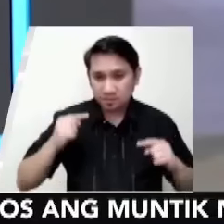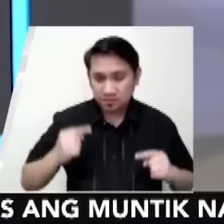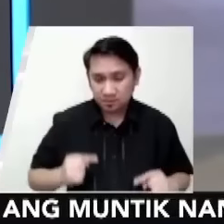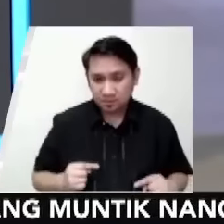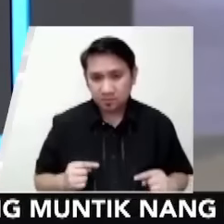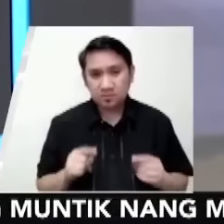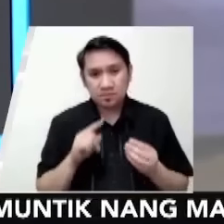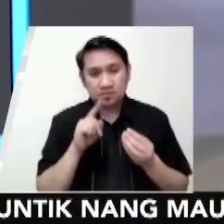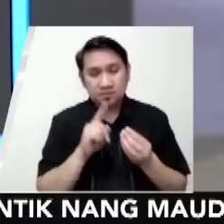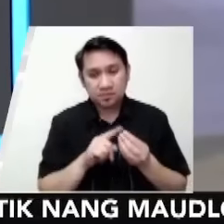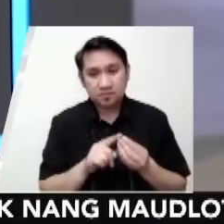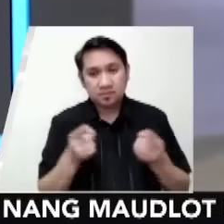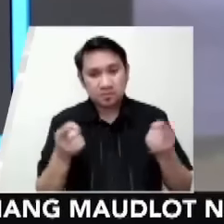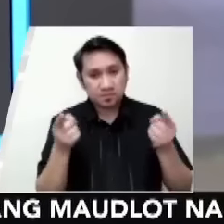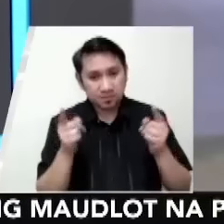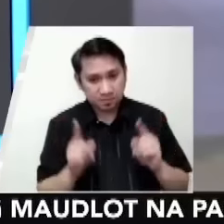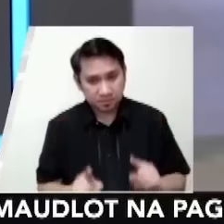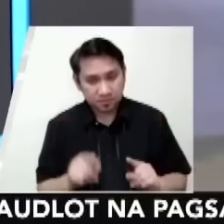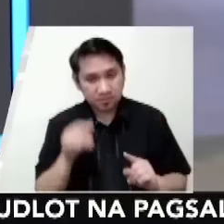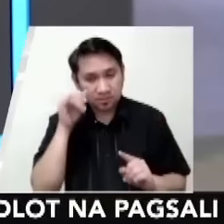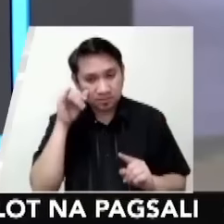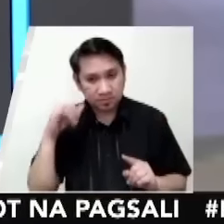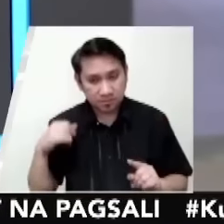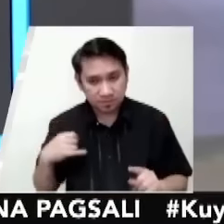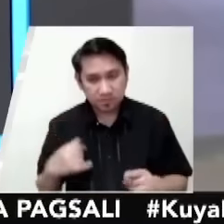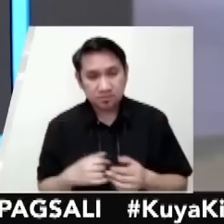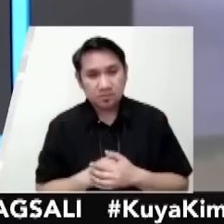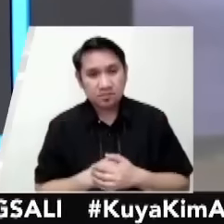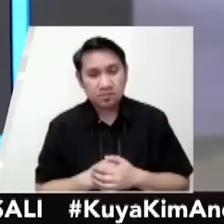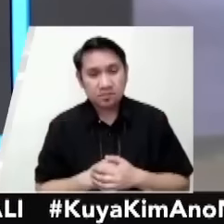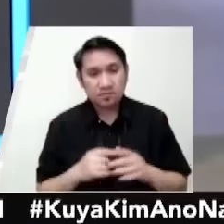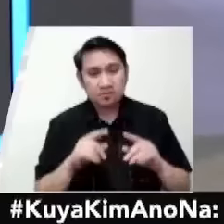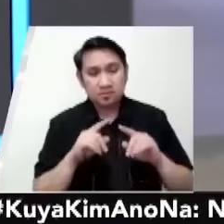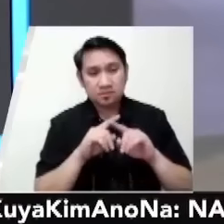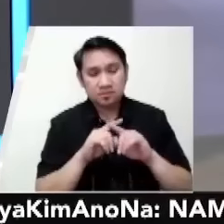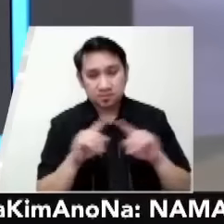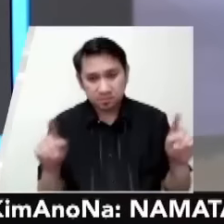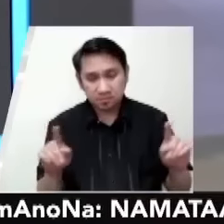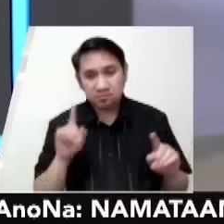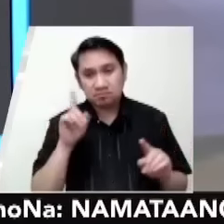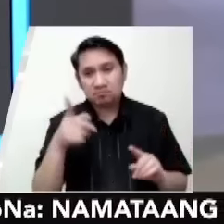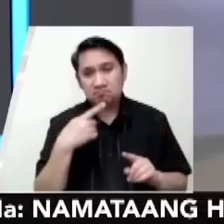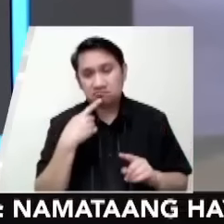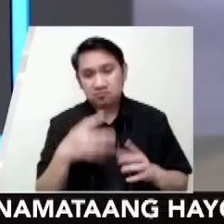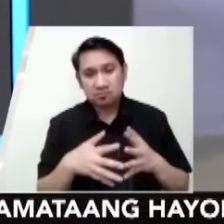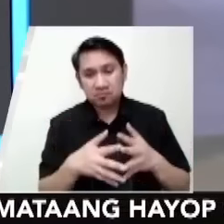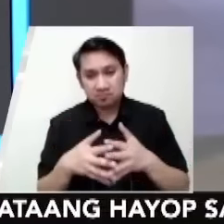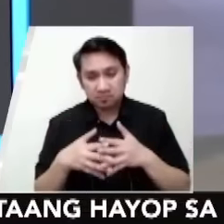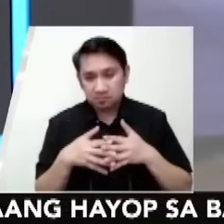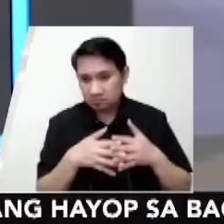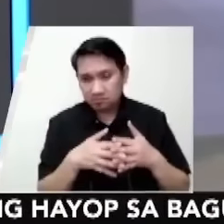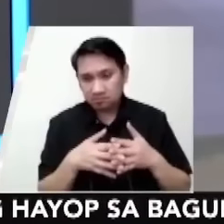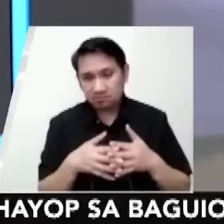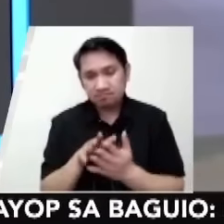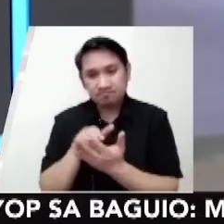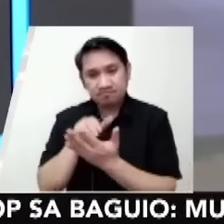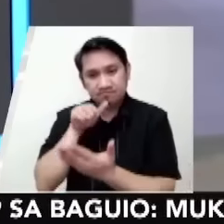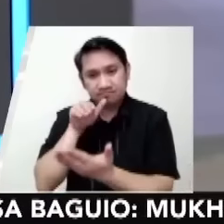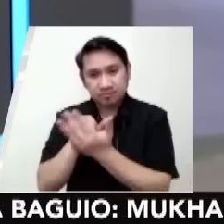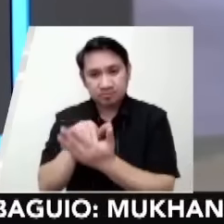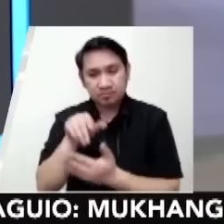kahapon. Mariin namang kinundina ng Amerika ang tinawag nilang irresponsableng aksyon ng China laban sa